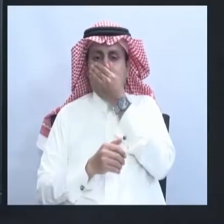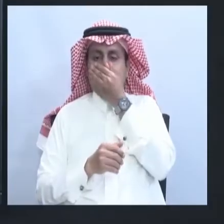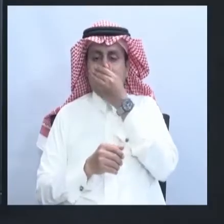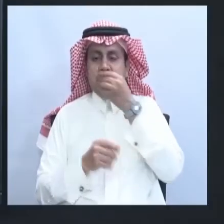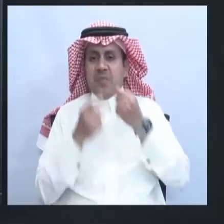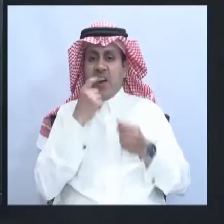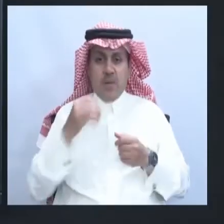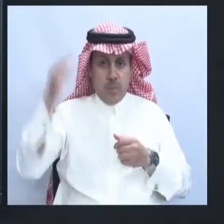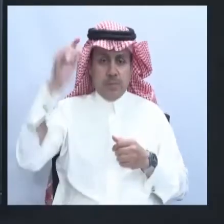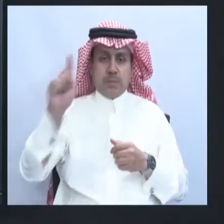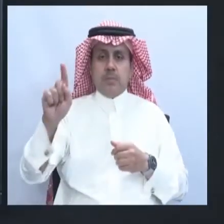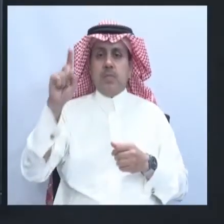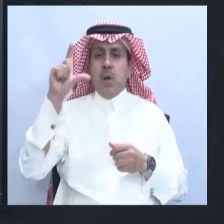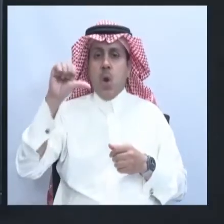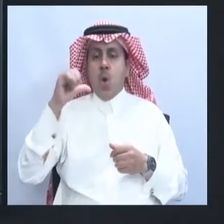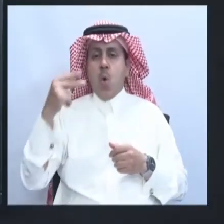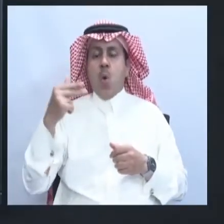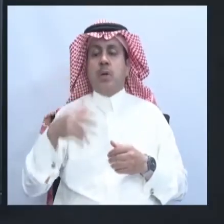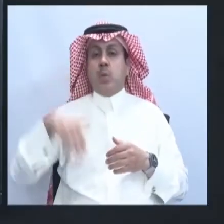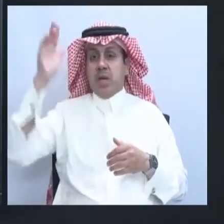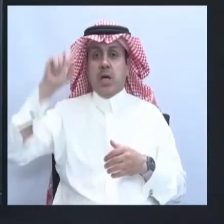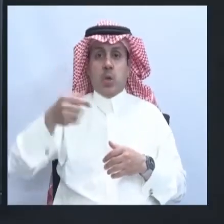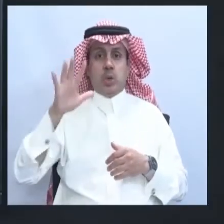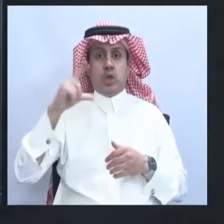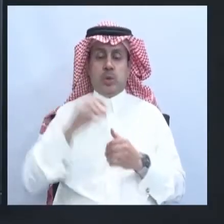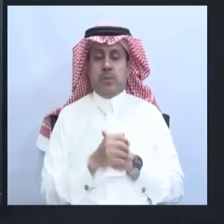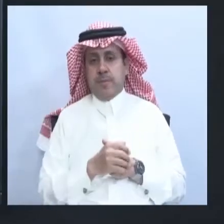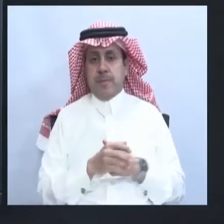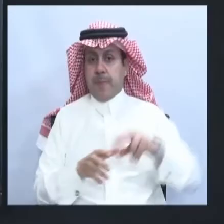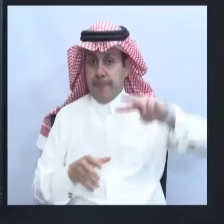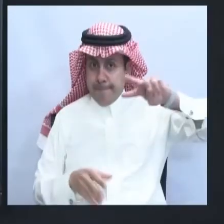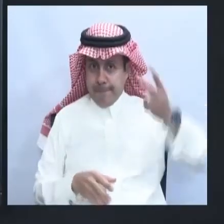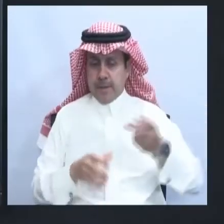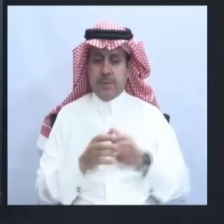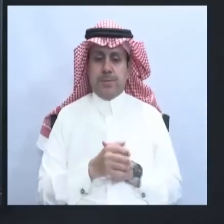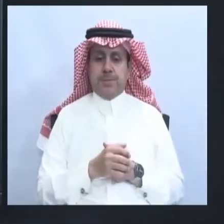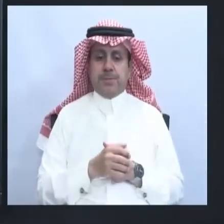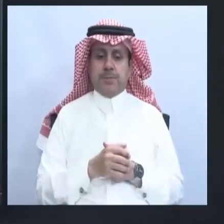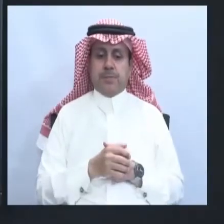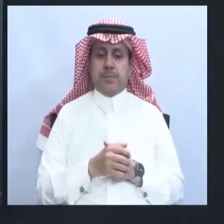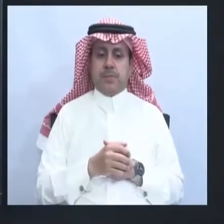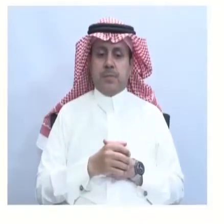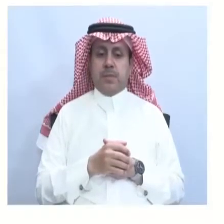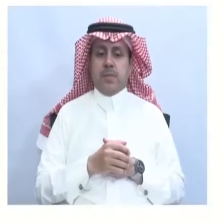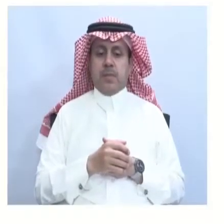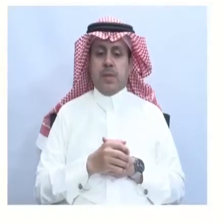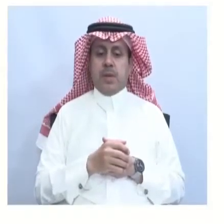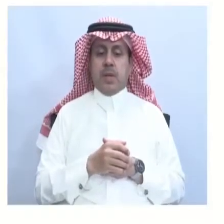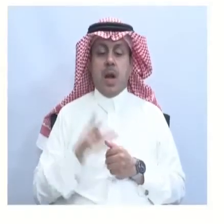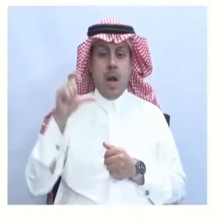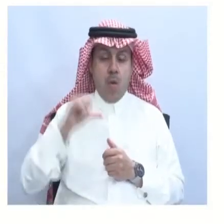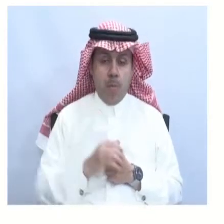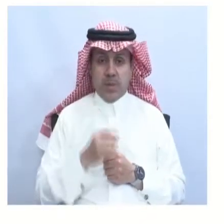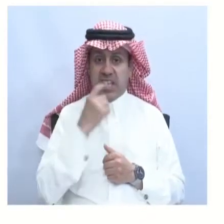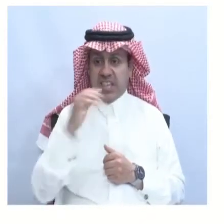وشرط كذلك الرشد وهنا ناتي الى ضد هذا الشرط والمثال عليه لو